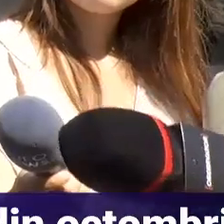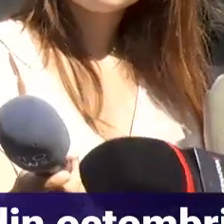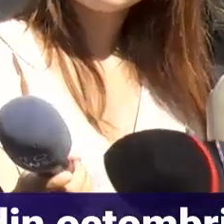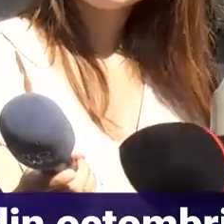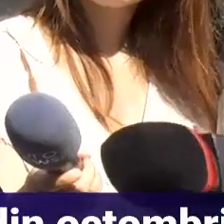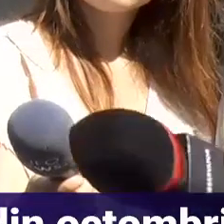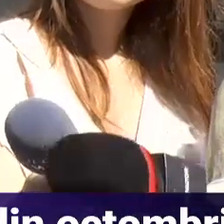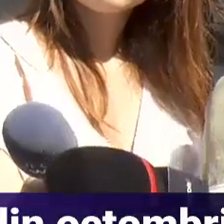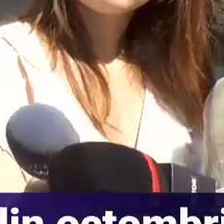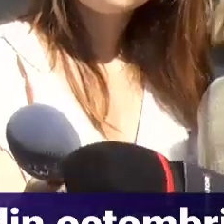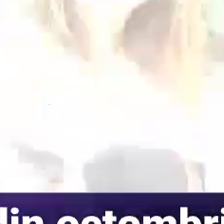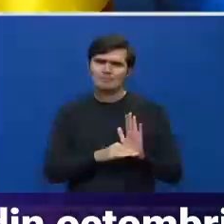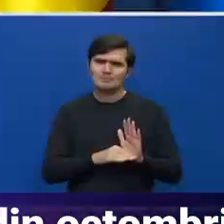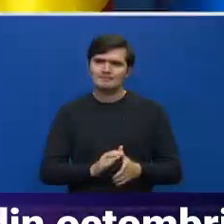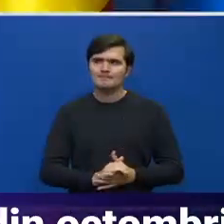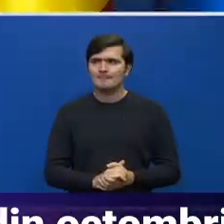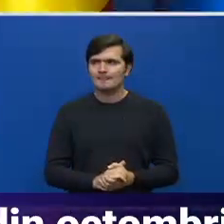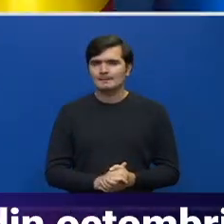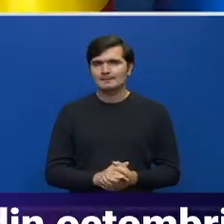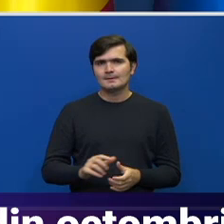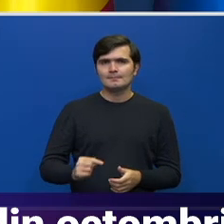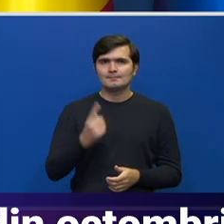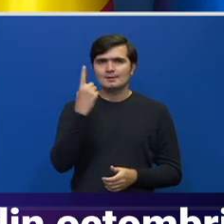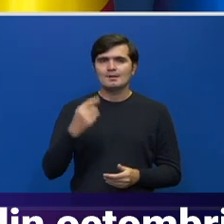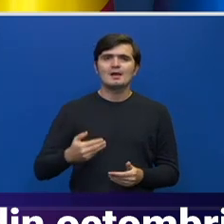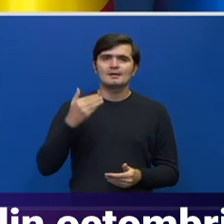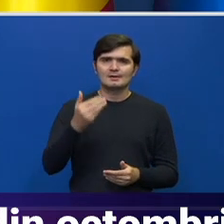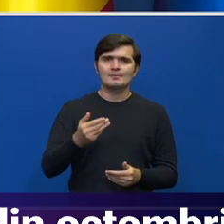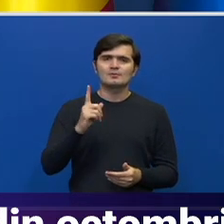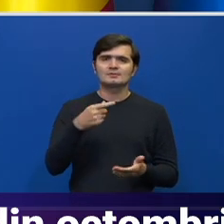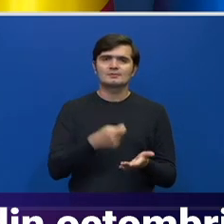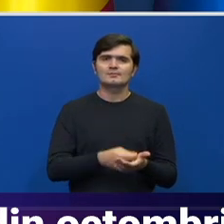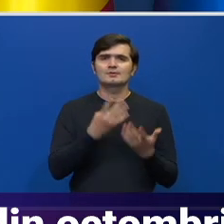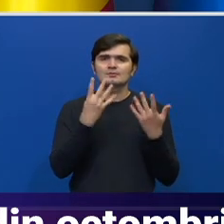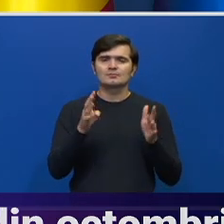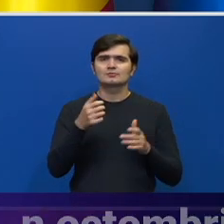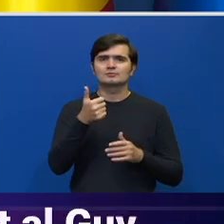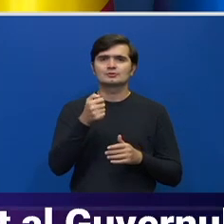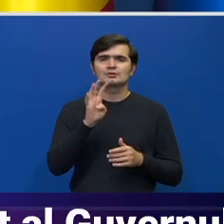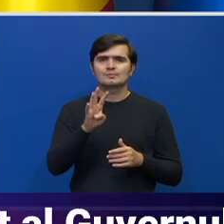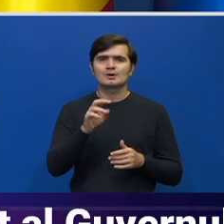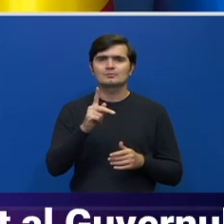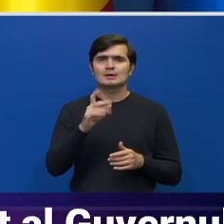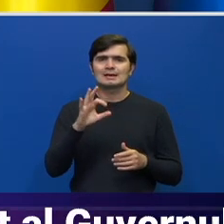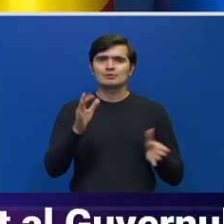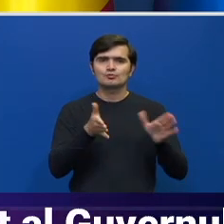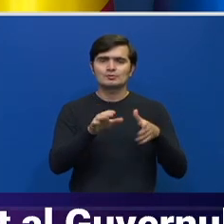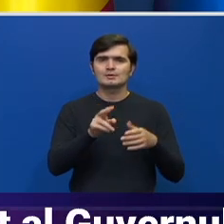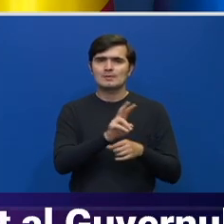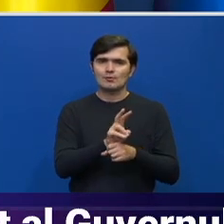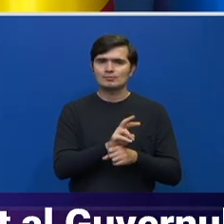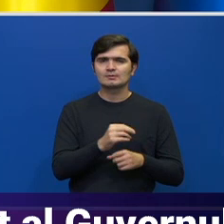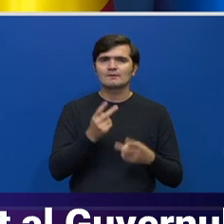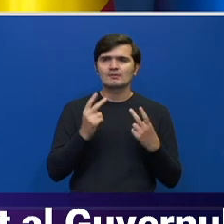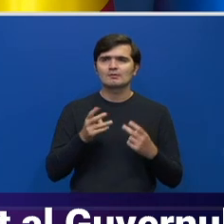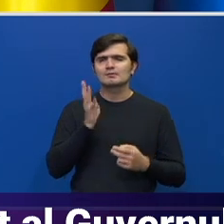locurilor în care avem astfel de brățări. Într-o primă etapă vor fi achiziționate 964 de kituri de monitorizare în